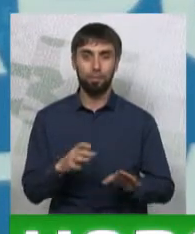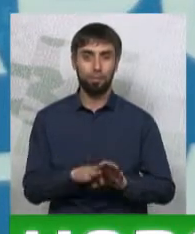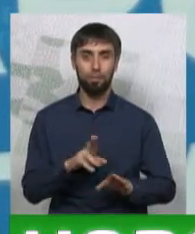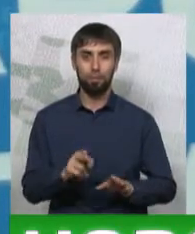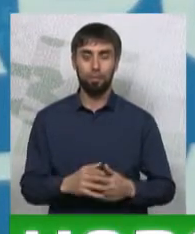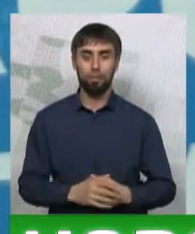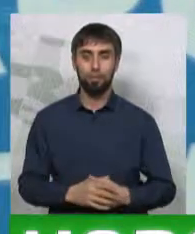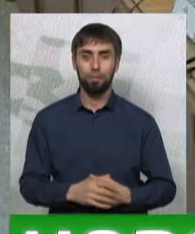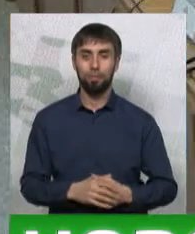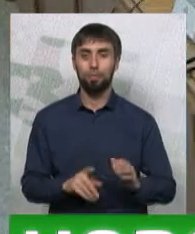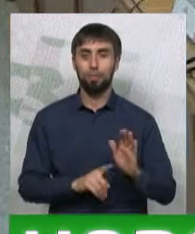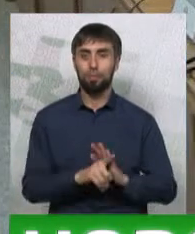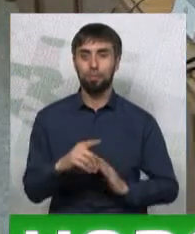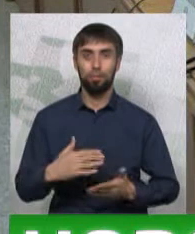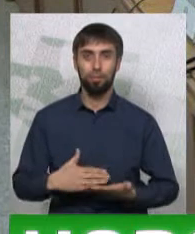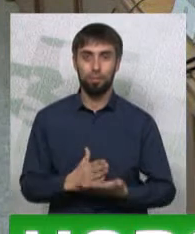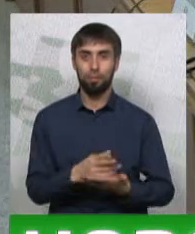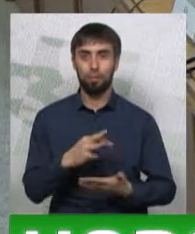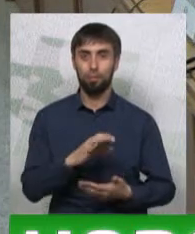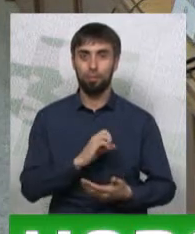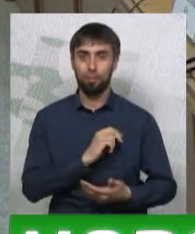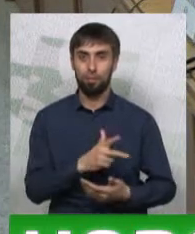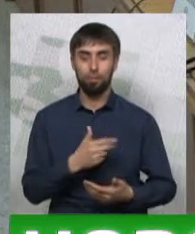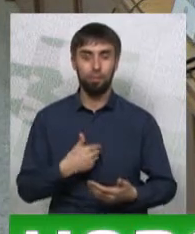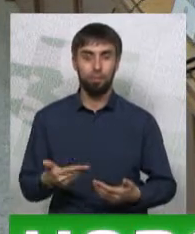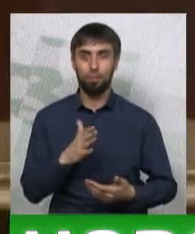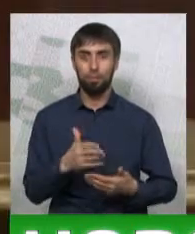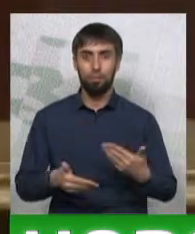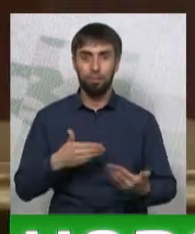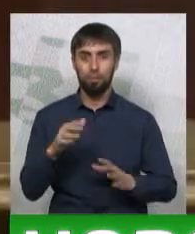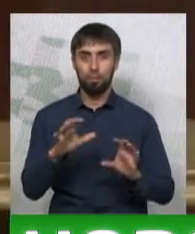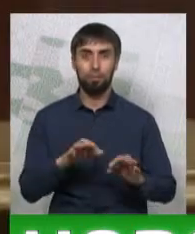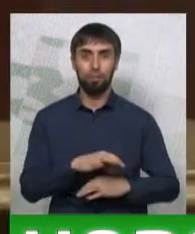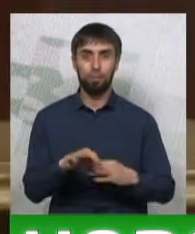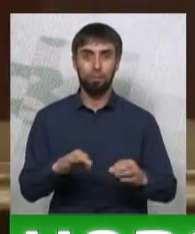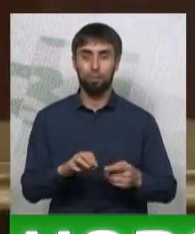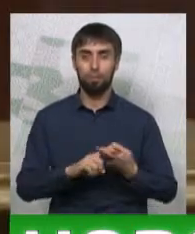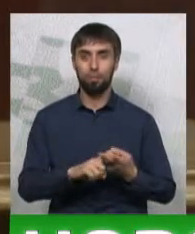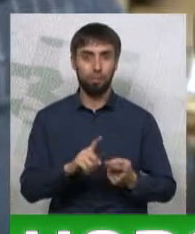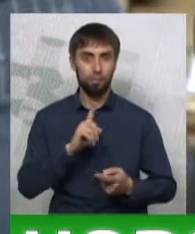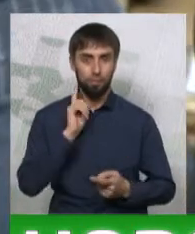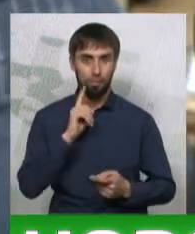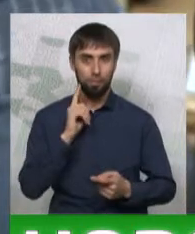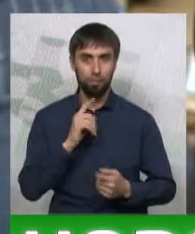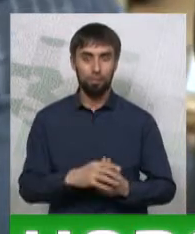как начиная с политических до социальных. Мы будем рассматривать законопроекты, касаемые молодежи,